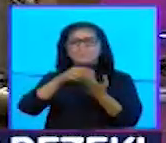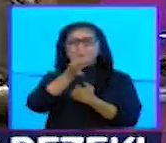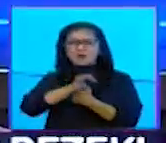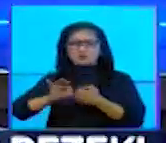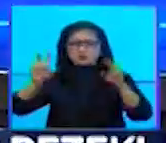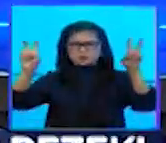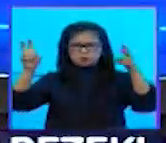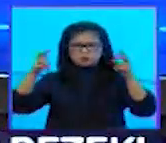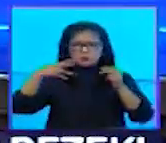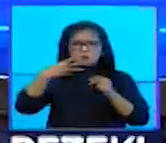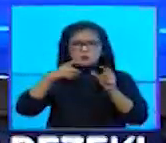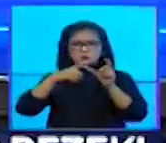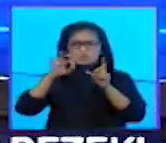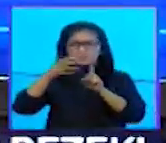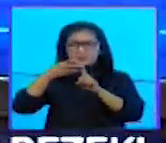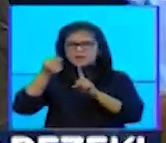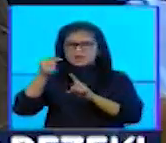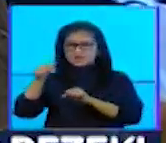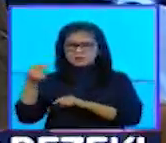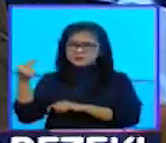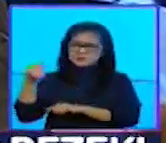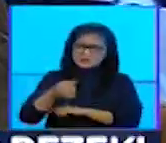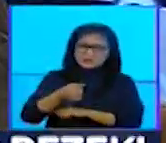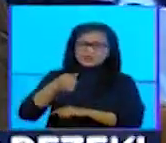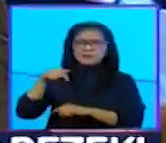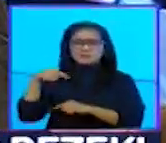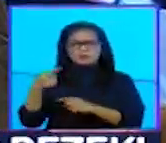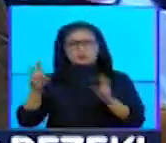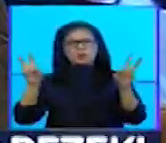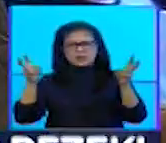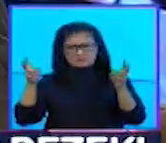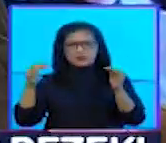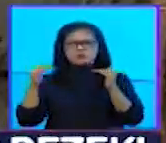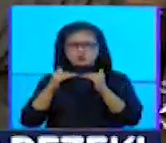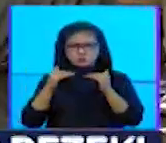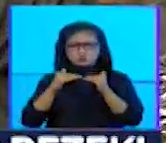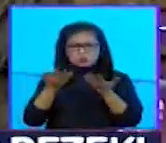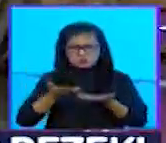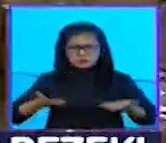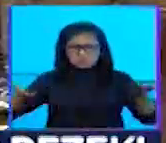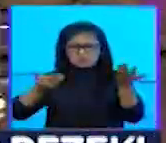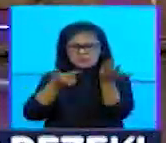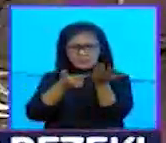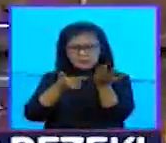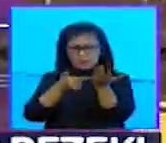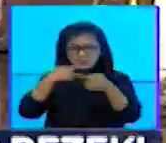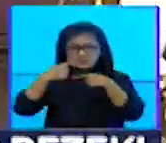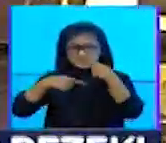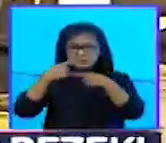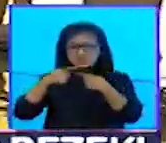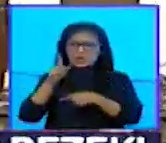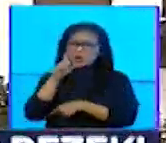Rivaldi mengusung tema e-sport yang sangat relevan di era digital seperti saat ini. Ceritanya yang unik dan banyaknya pendatang baru